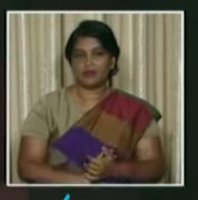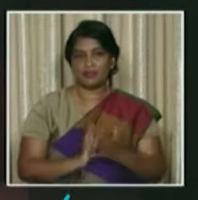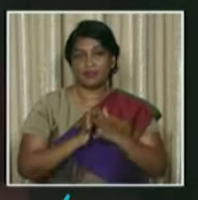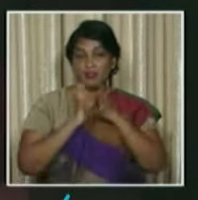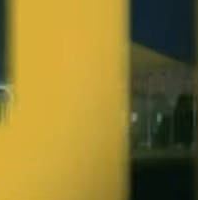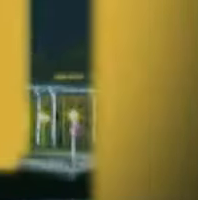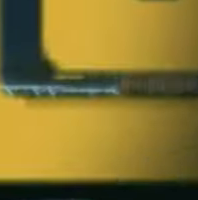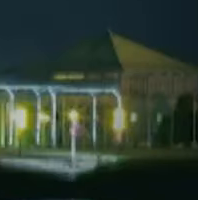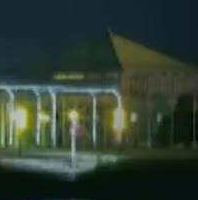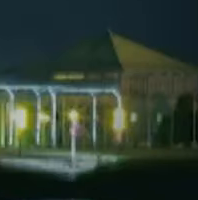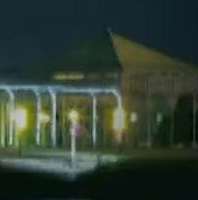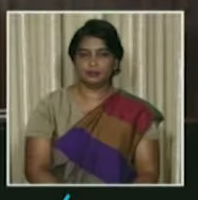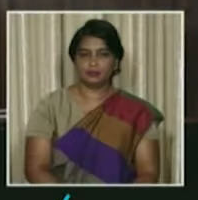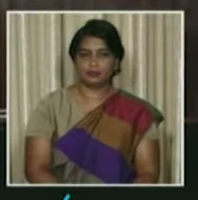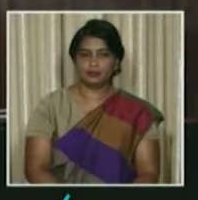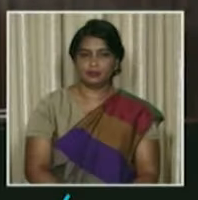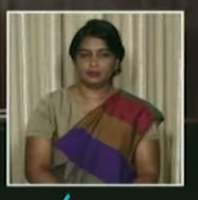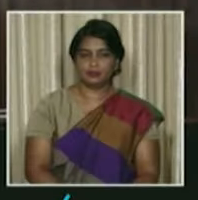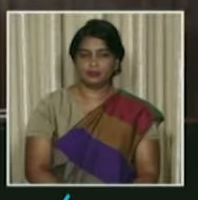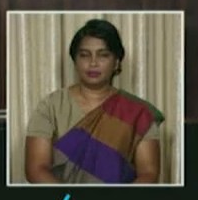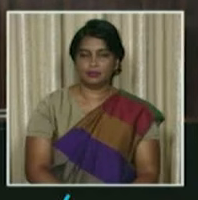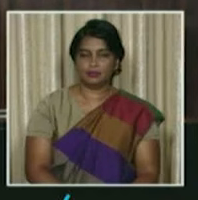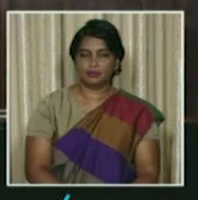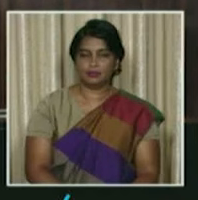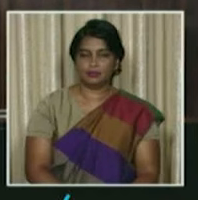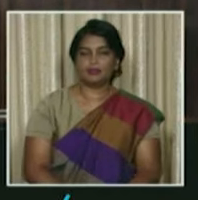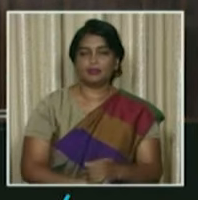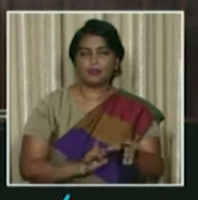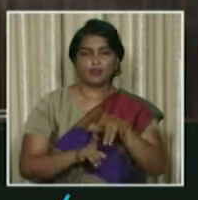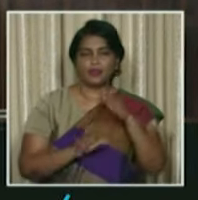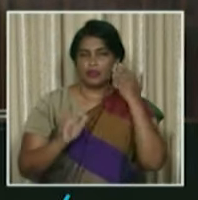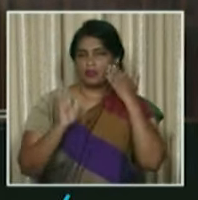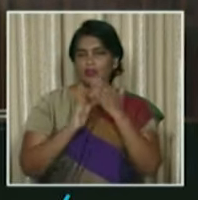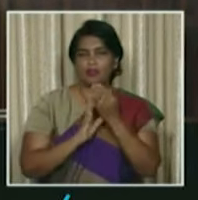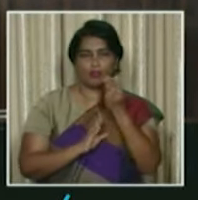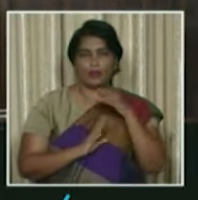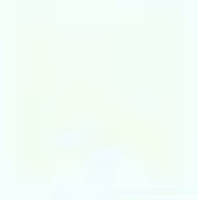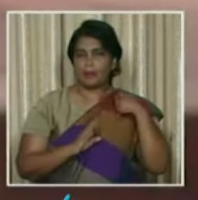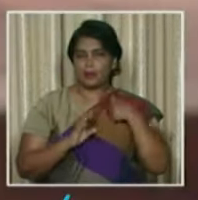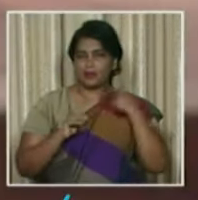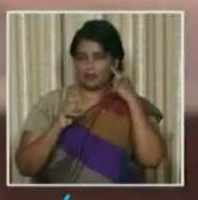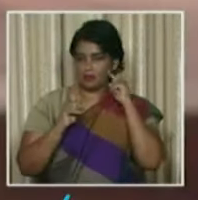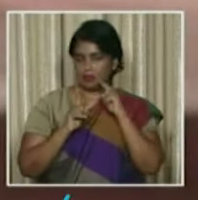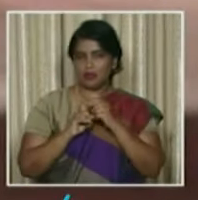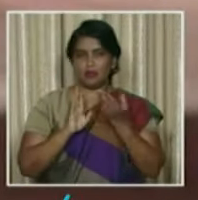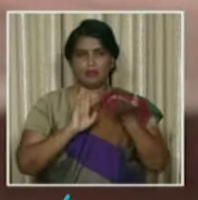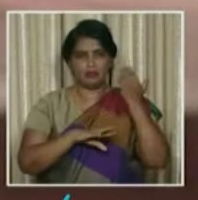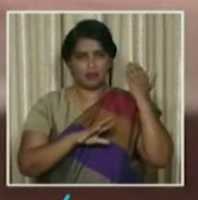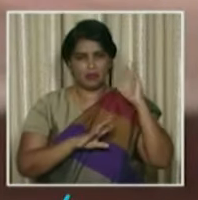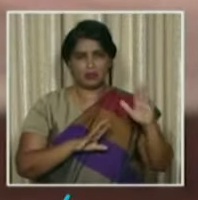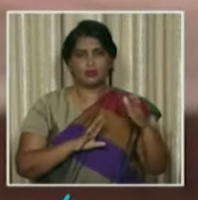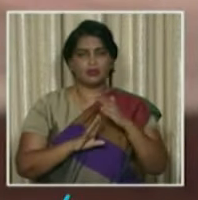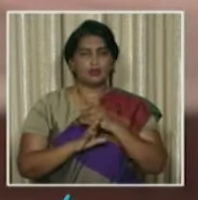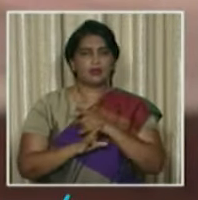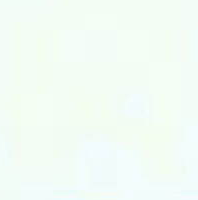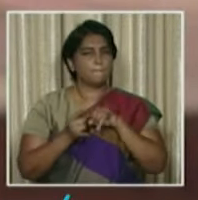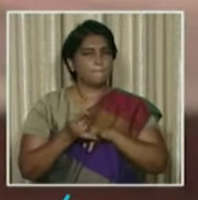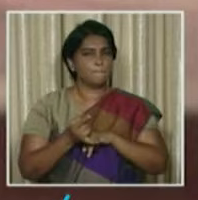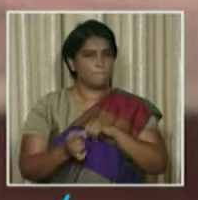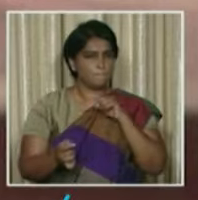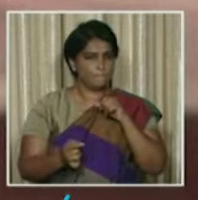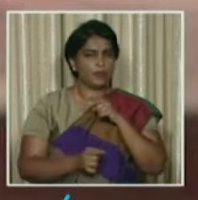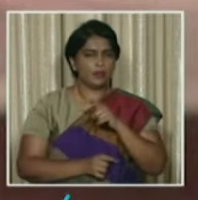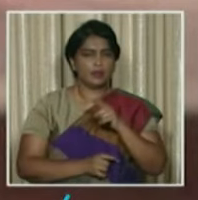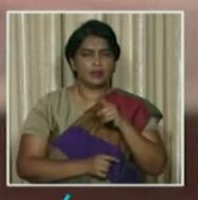විස්තර ඔබතුමාට කියන්නම්. මම මේ සභාවේ පොඩි අවධානයට යොමු කරන එක ප්‍රධාන කාරණාවක් පෞගිය දිනවල උඩ පළාත ප්‍රාදේශීය ලේකම්